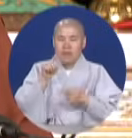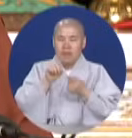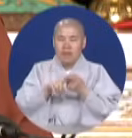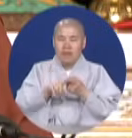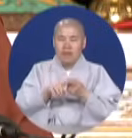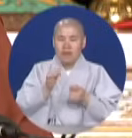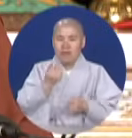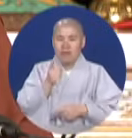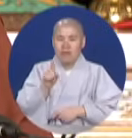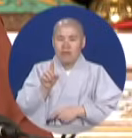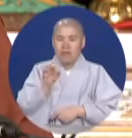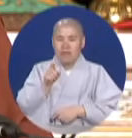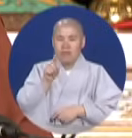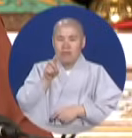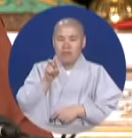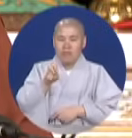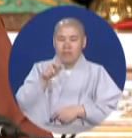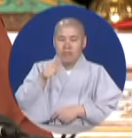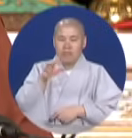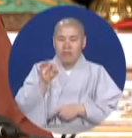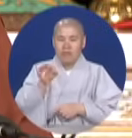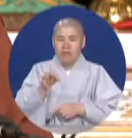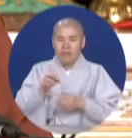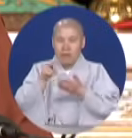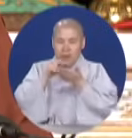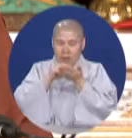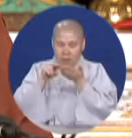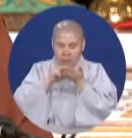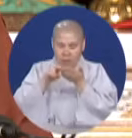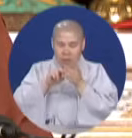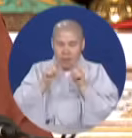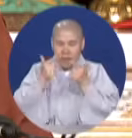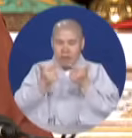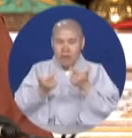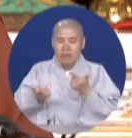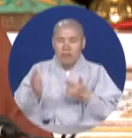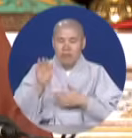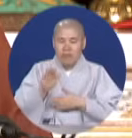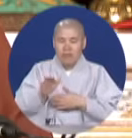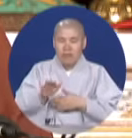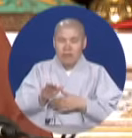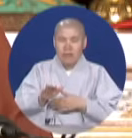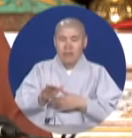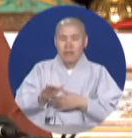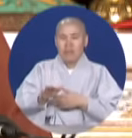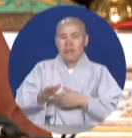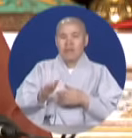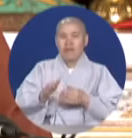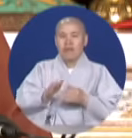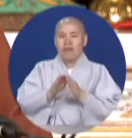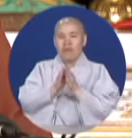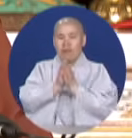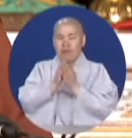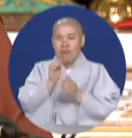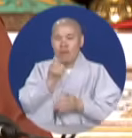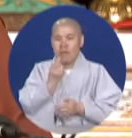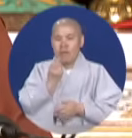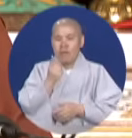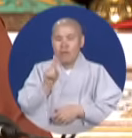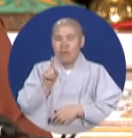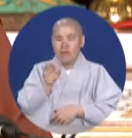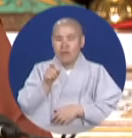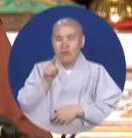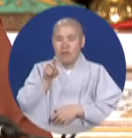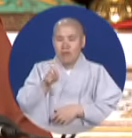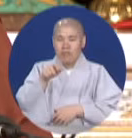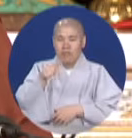화엄경을 한 번도 읽어보지도 않았으면서도 화엄경에 대한 저수를 남길 수가 있고요.